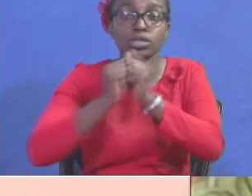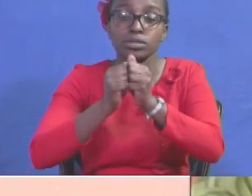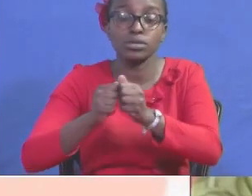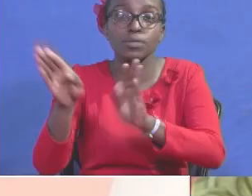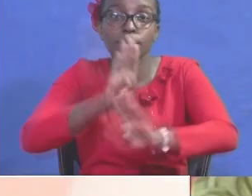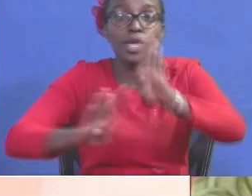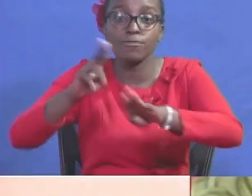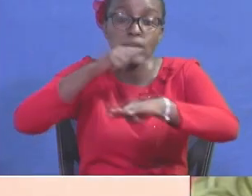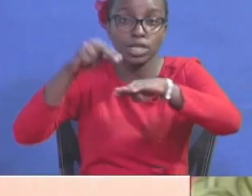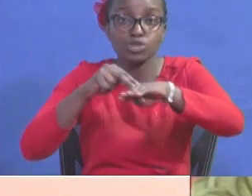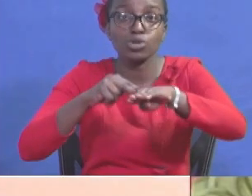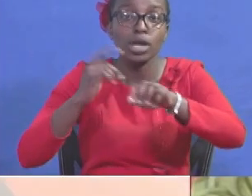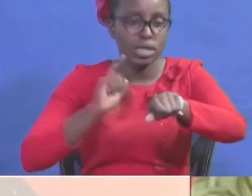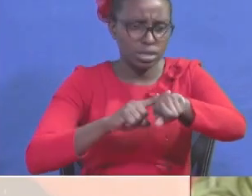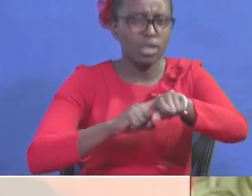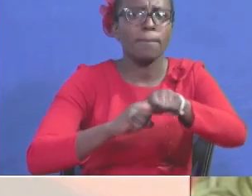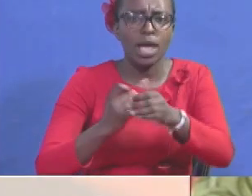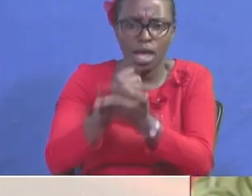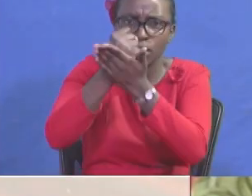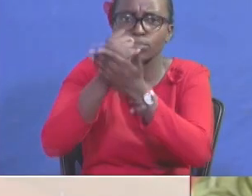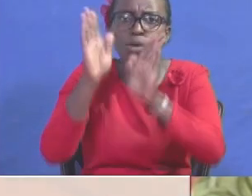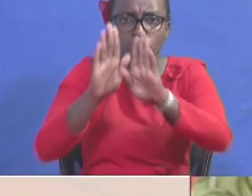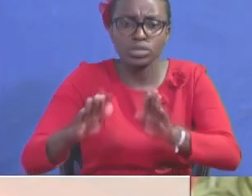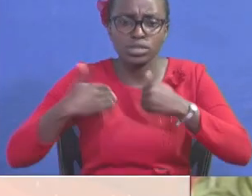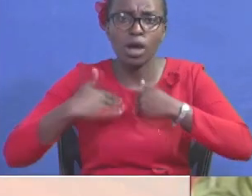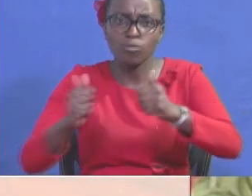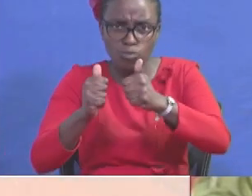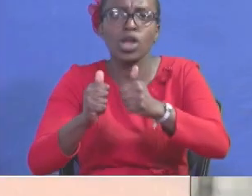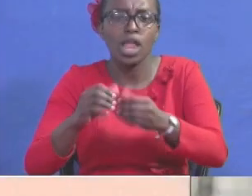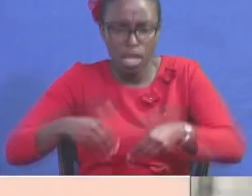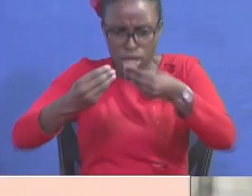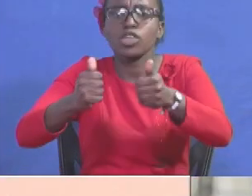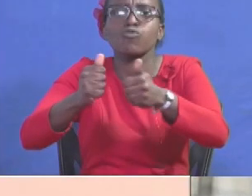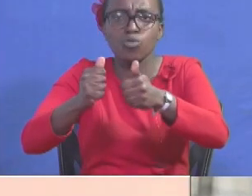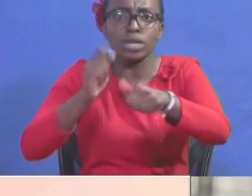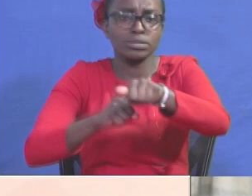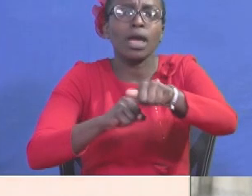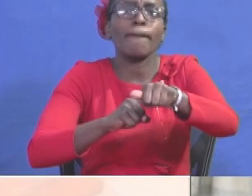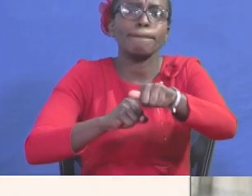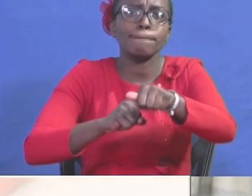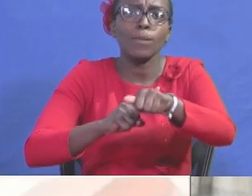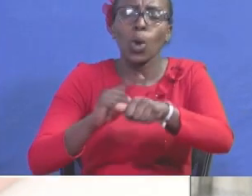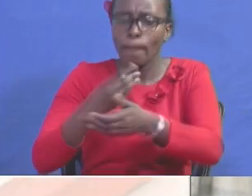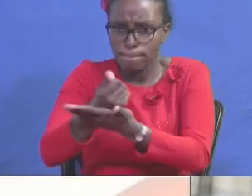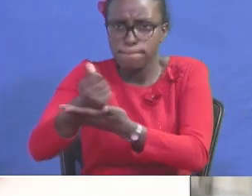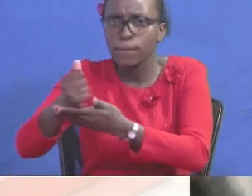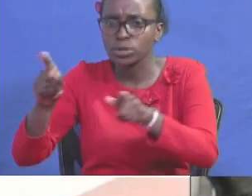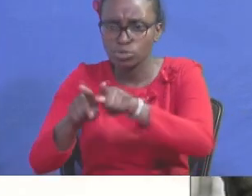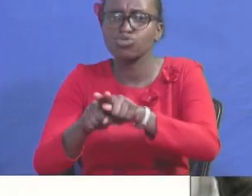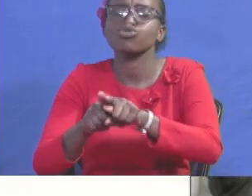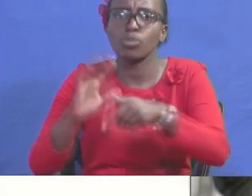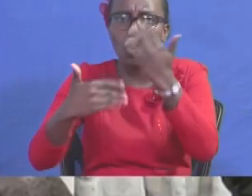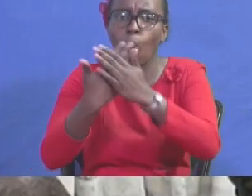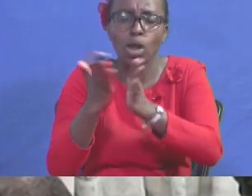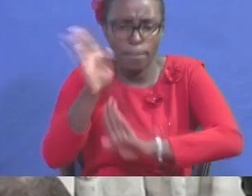tabia nchi, na umuhimu wa msaada wa serikali katika utoaji wa kwa rasilimali na utekelezaji wa sera kwa miradi inayohusiana na mabadiliko ya